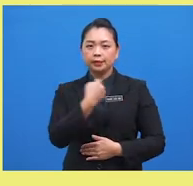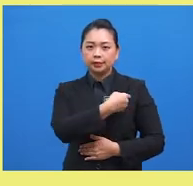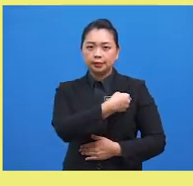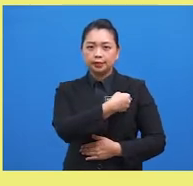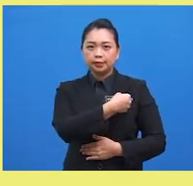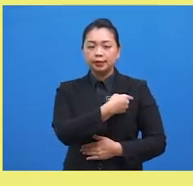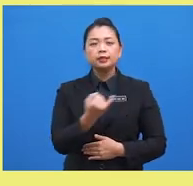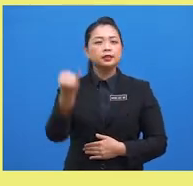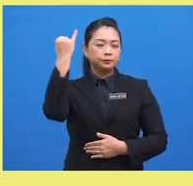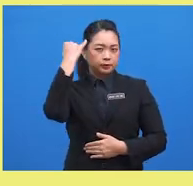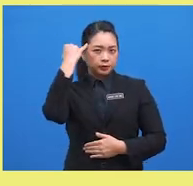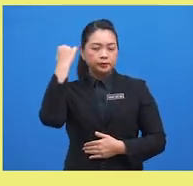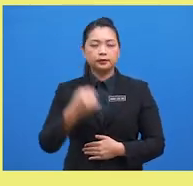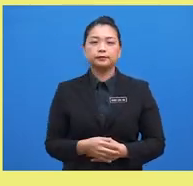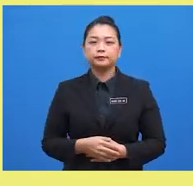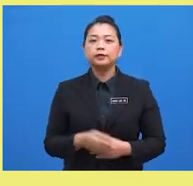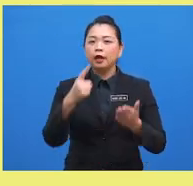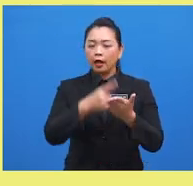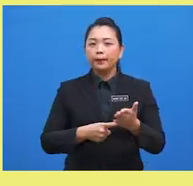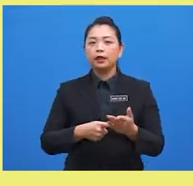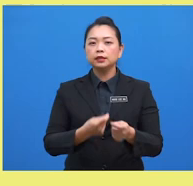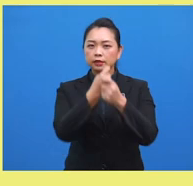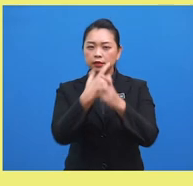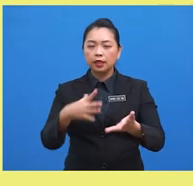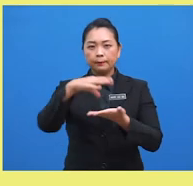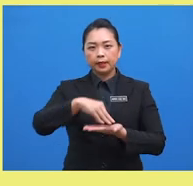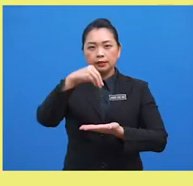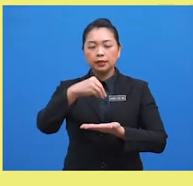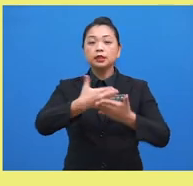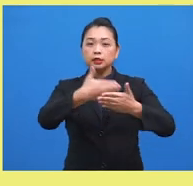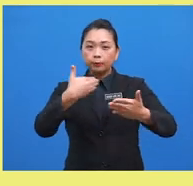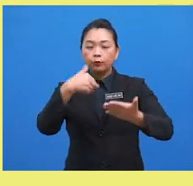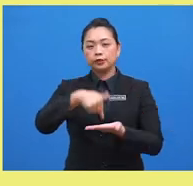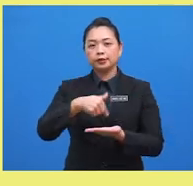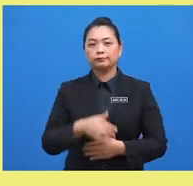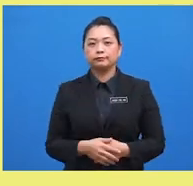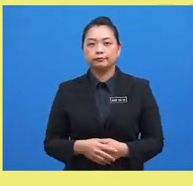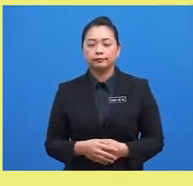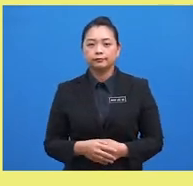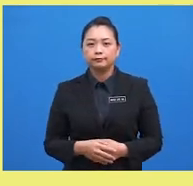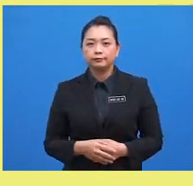kita imbas kembali apa yang telah dipelajari sebelum ini.